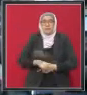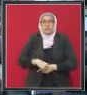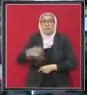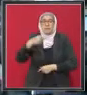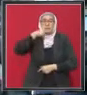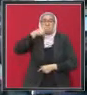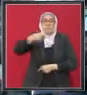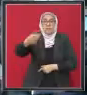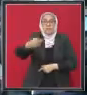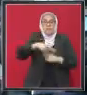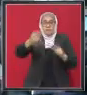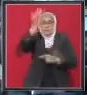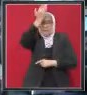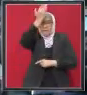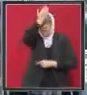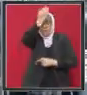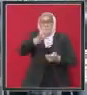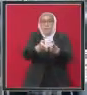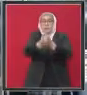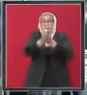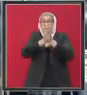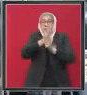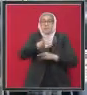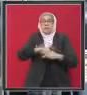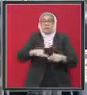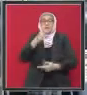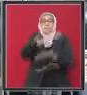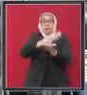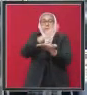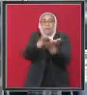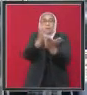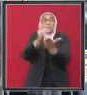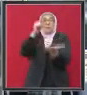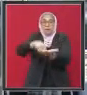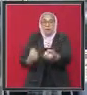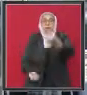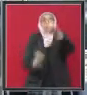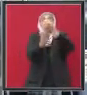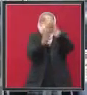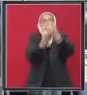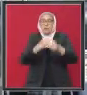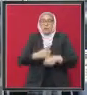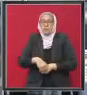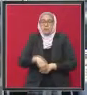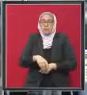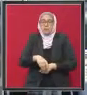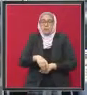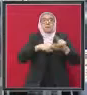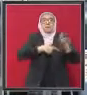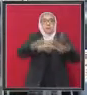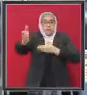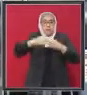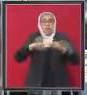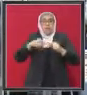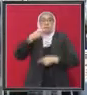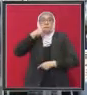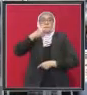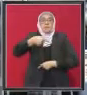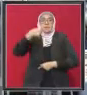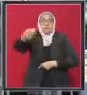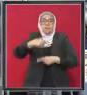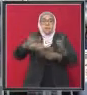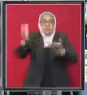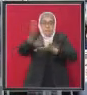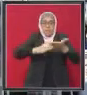meminta supaya bajet ini disokong. Namun, walaupun disebut bahawa pihak kerajaan Perikatan